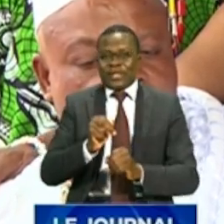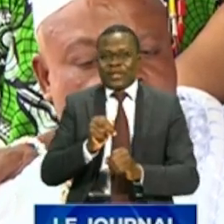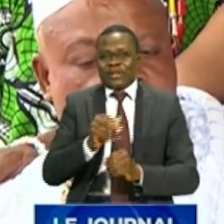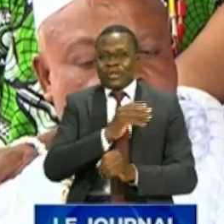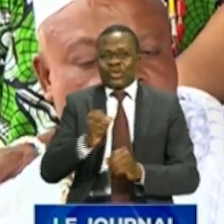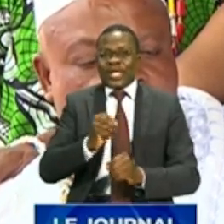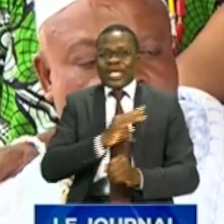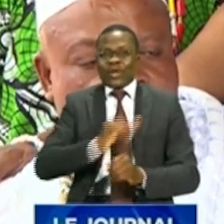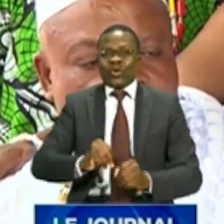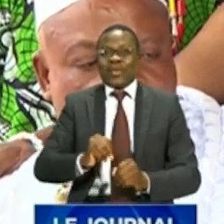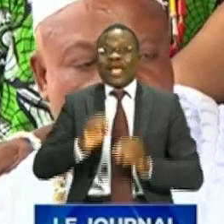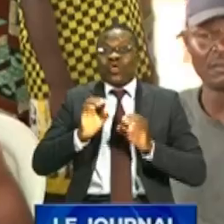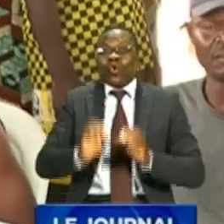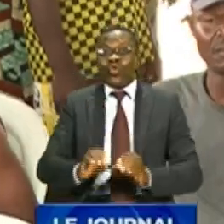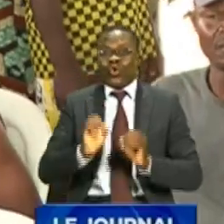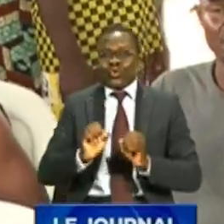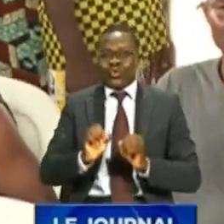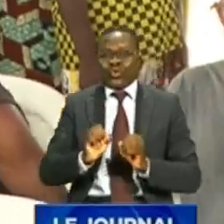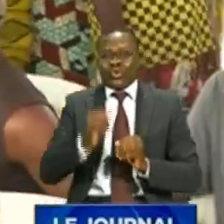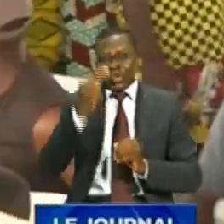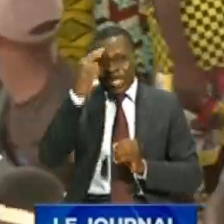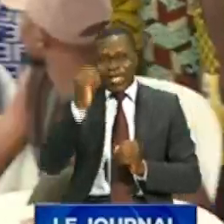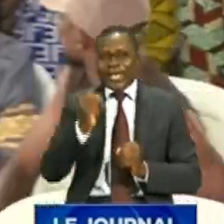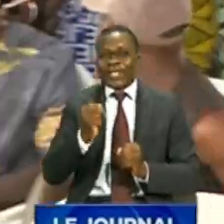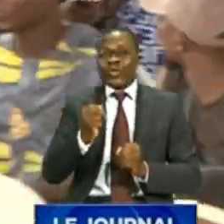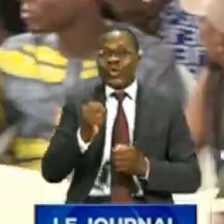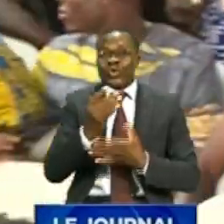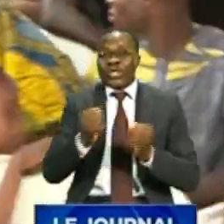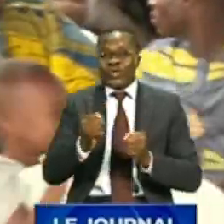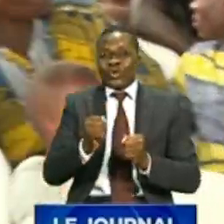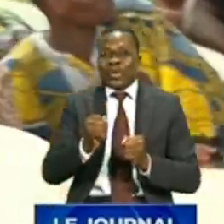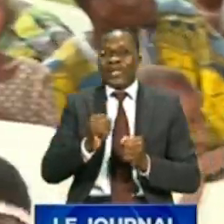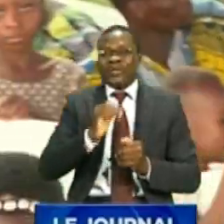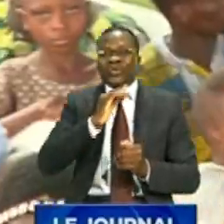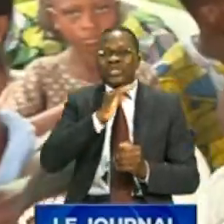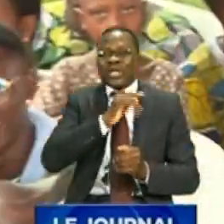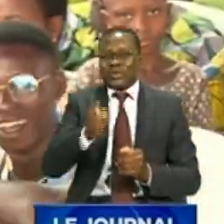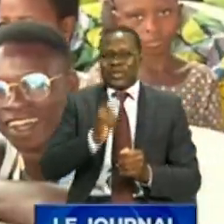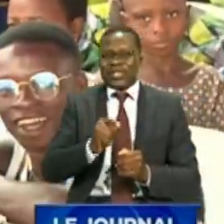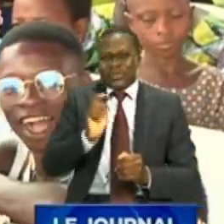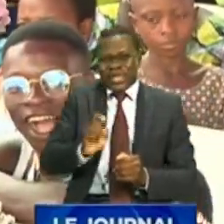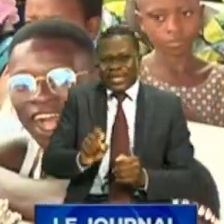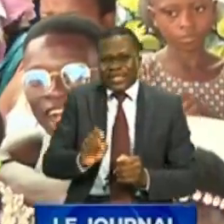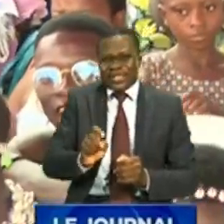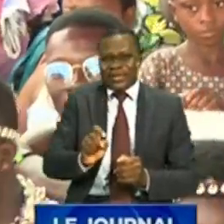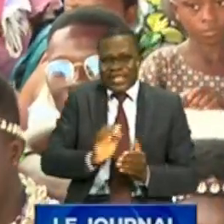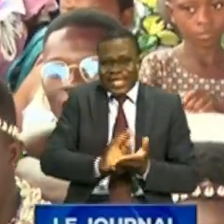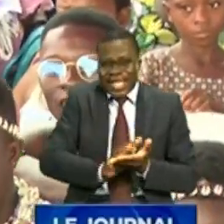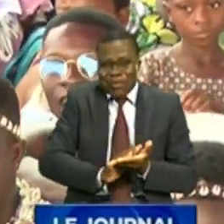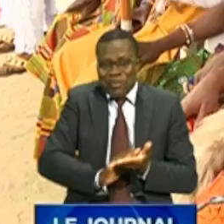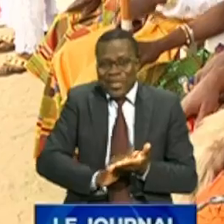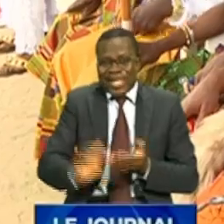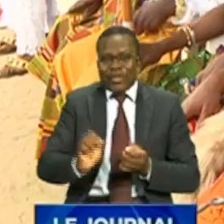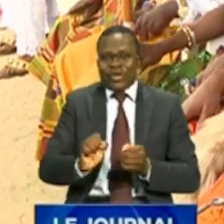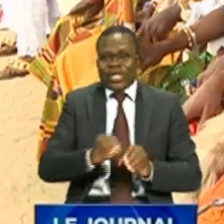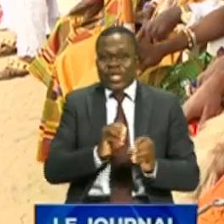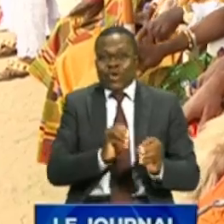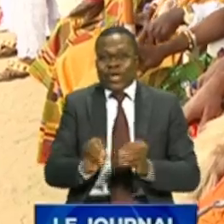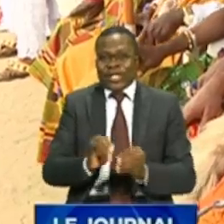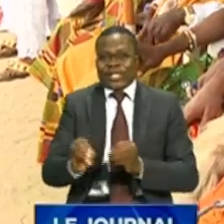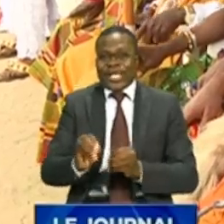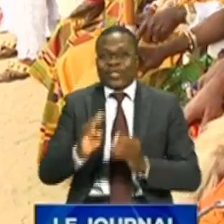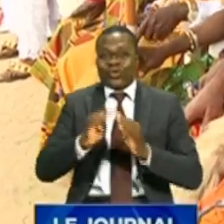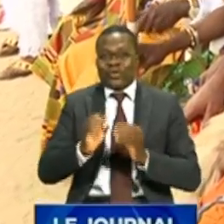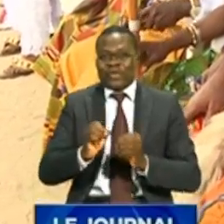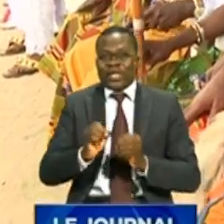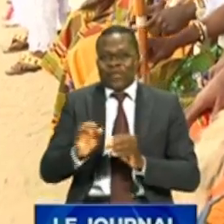et le maire de la ville de Cotonou. En raison de la congestion, de l'insalubrité et de la nécessité d'améliorer l'organisation